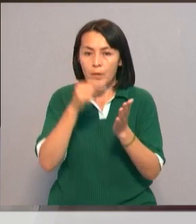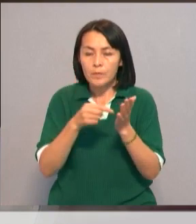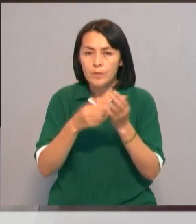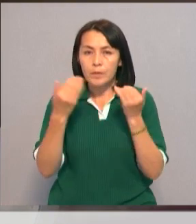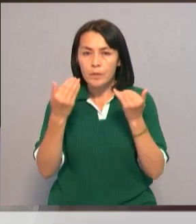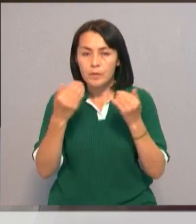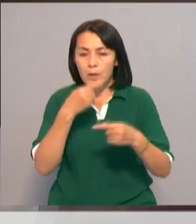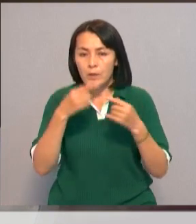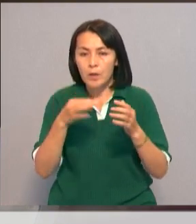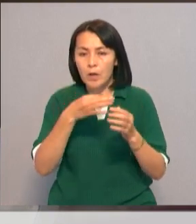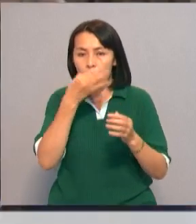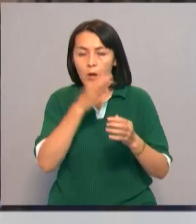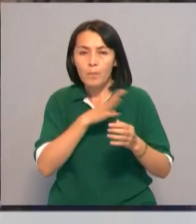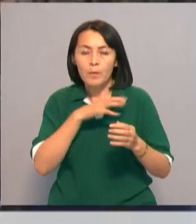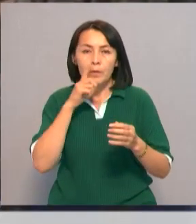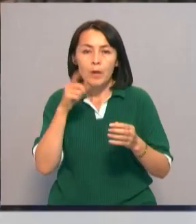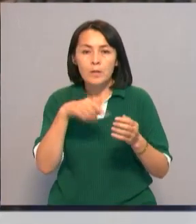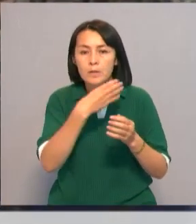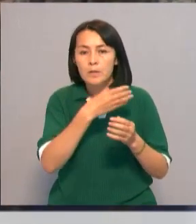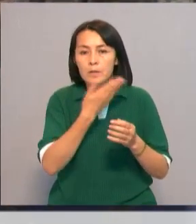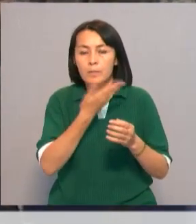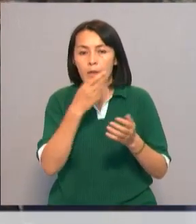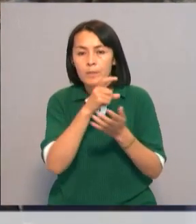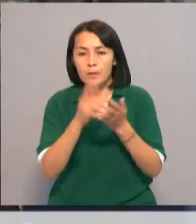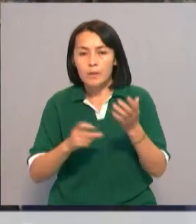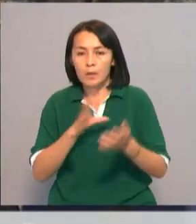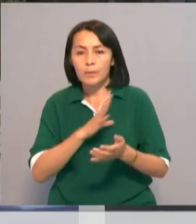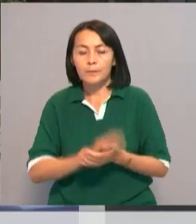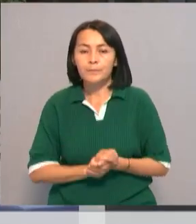дала обратную связь. Молодые солдаты также читали стихи и поэмы.